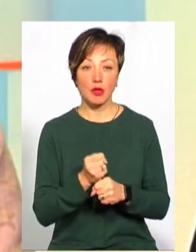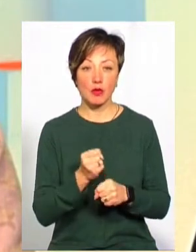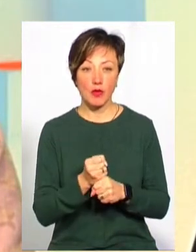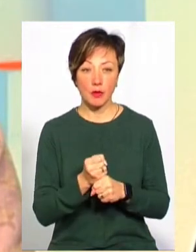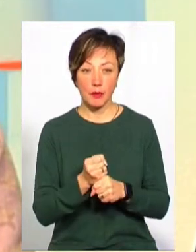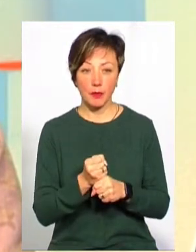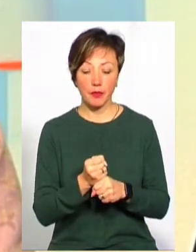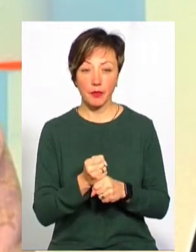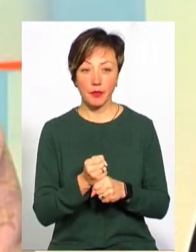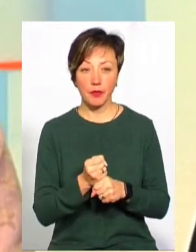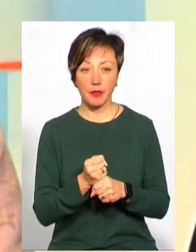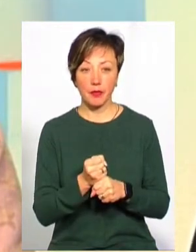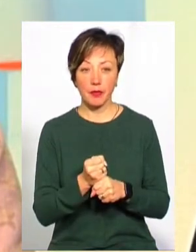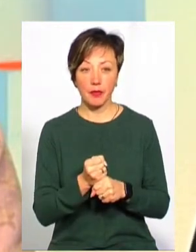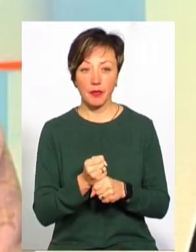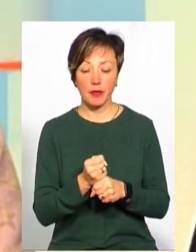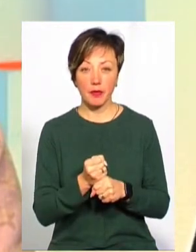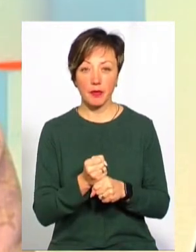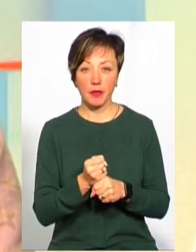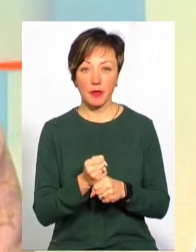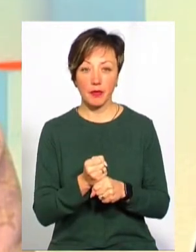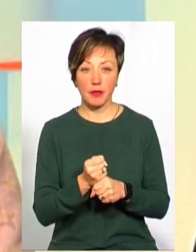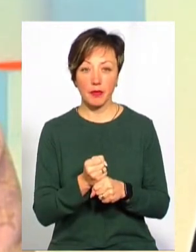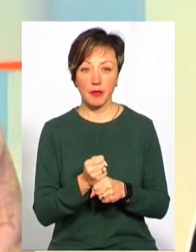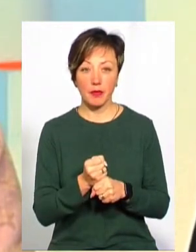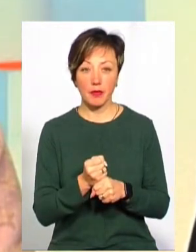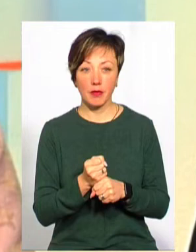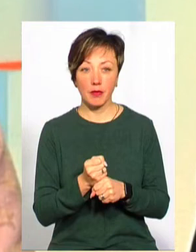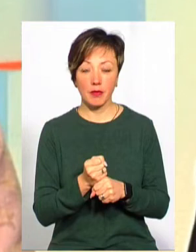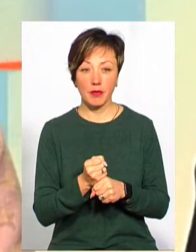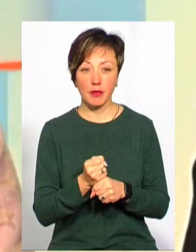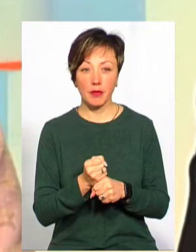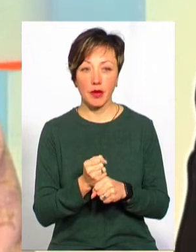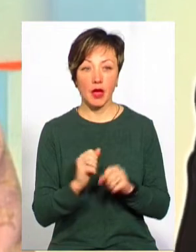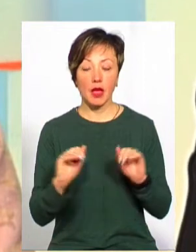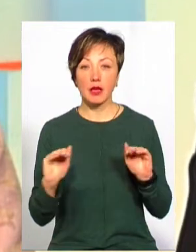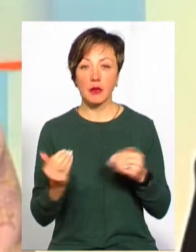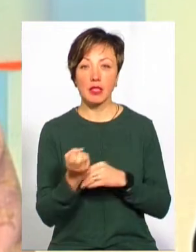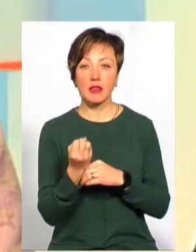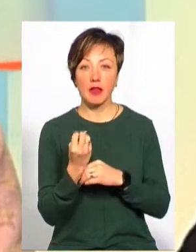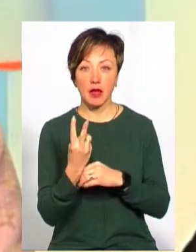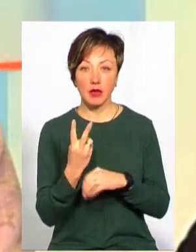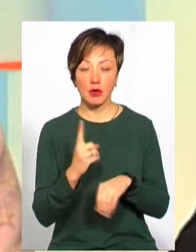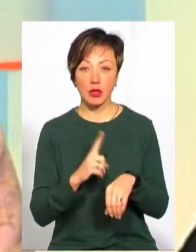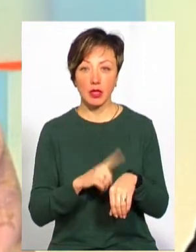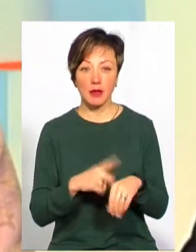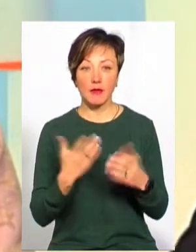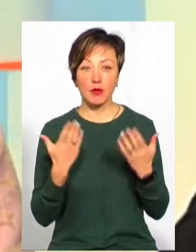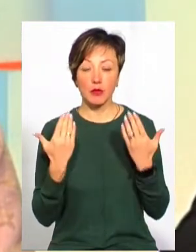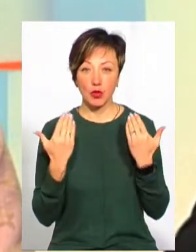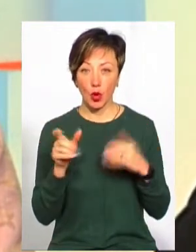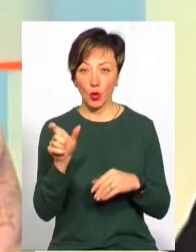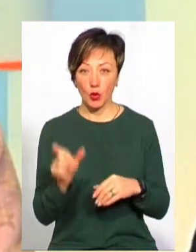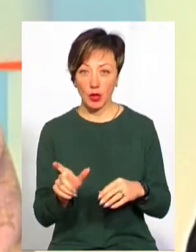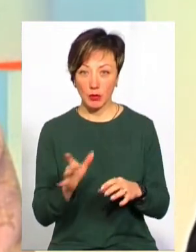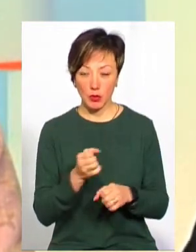працювати, тривалості колишоденного відпочинку буде не менше 12 годин. Тобто 12 годин